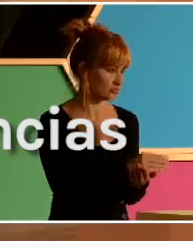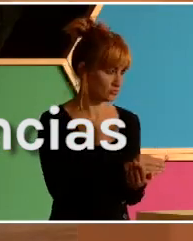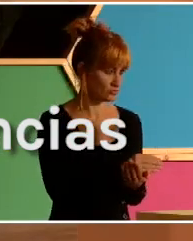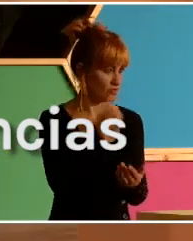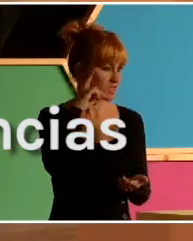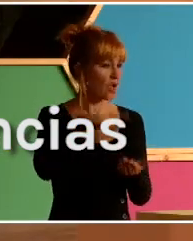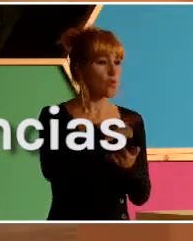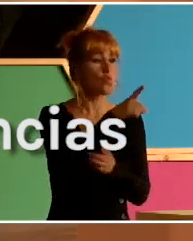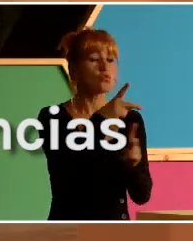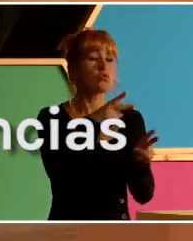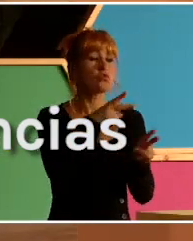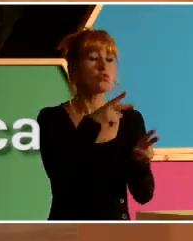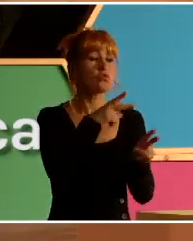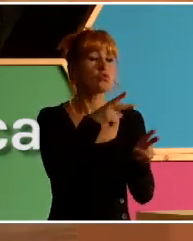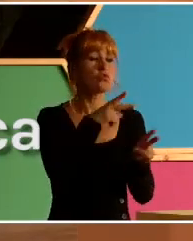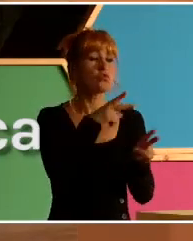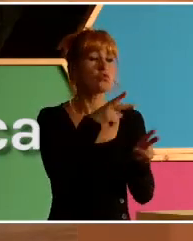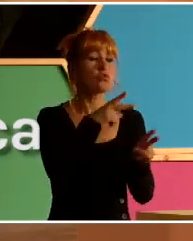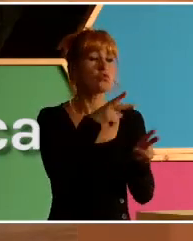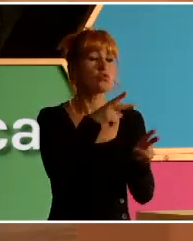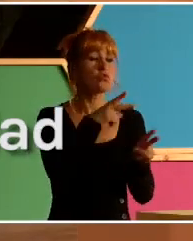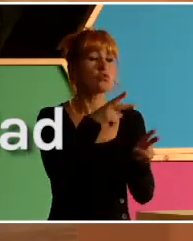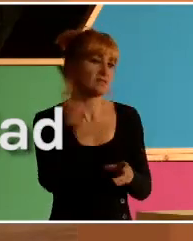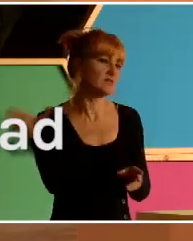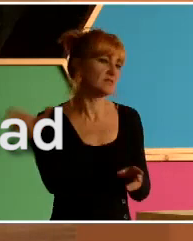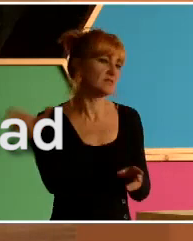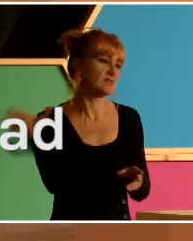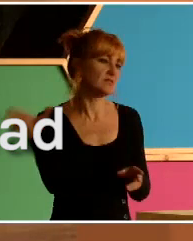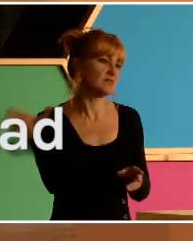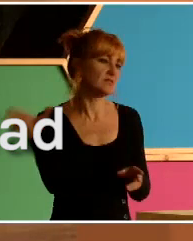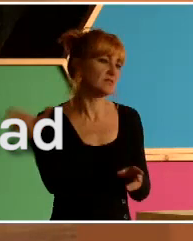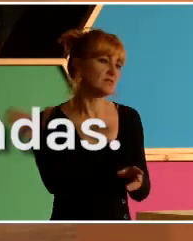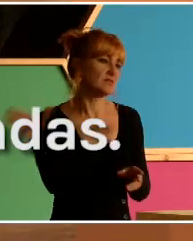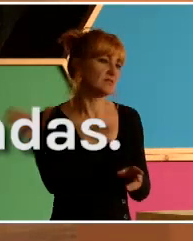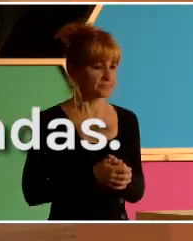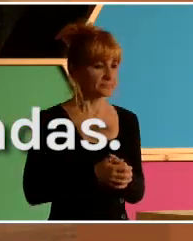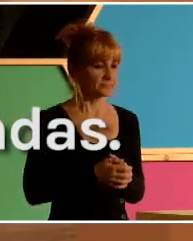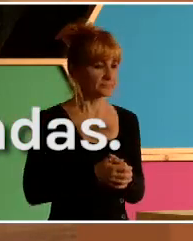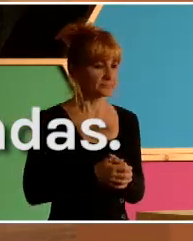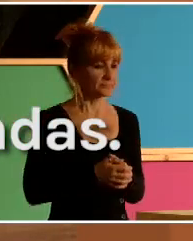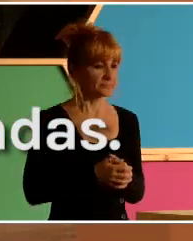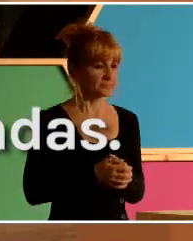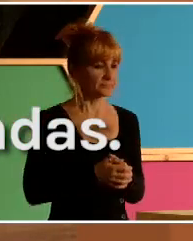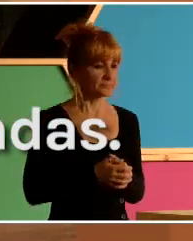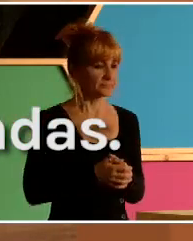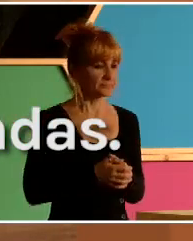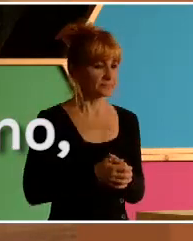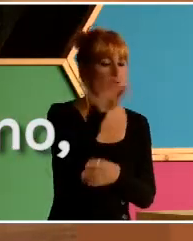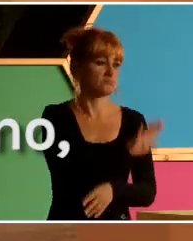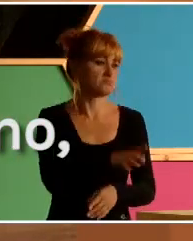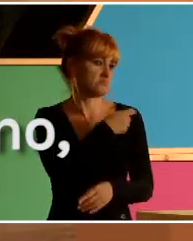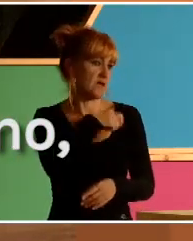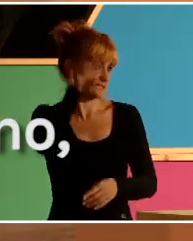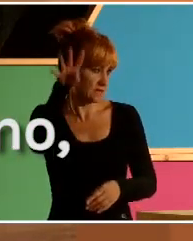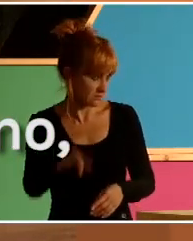és precisament una de les grans experiències de mobilització democràtica que hem tingut a la ciutat i al país en les darreres dècades. Té